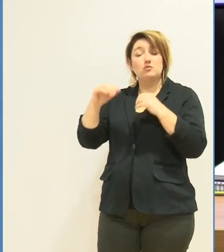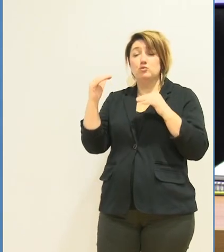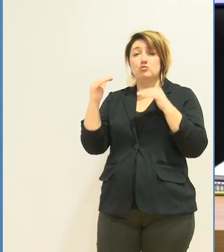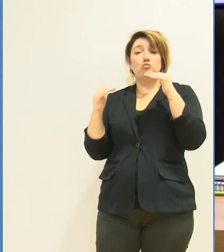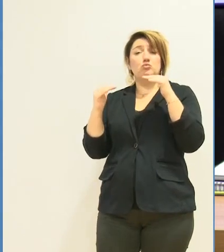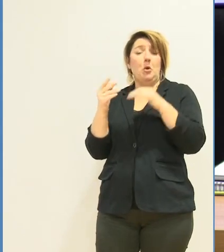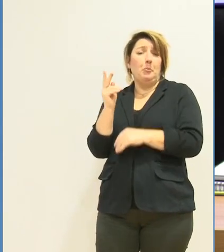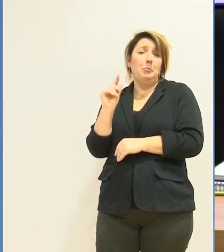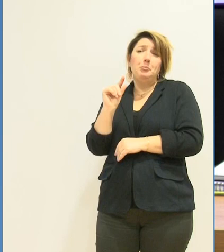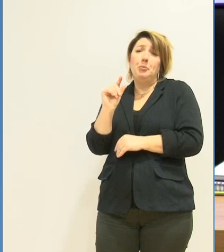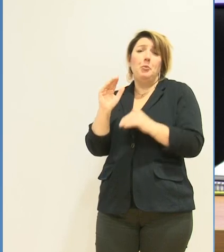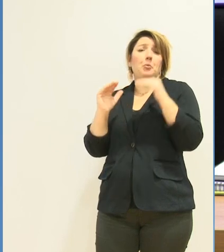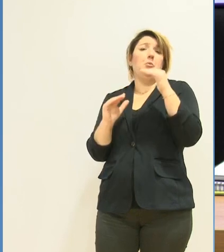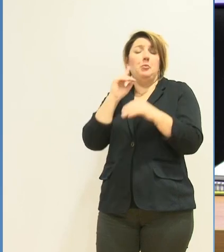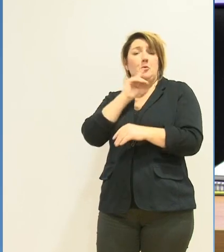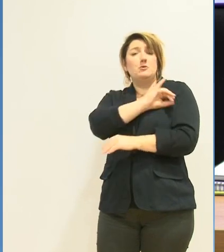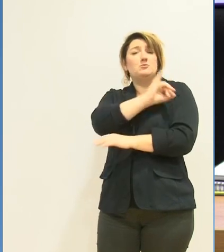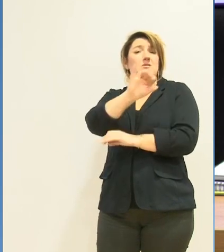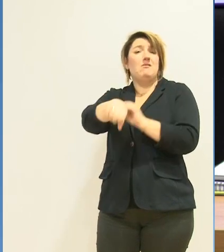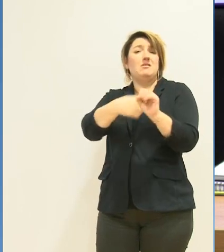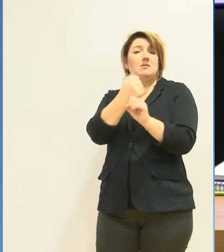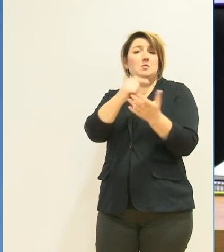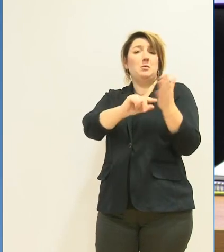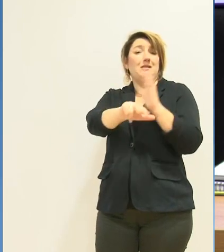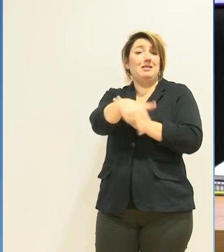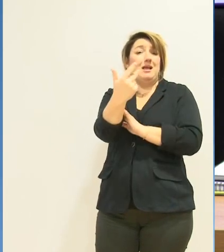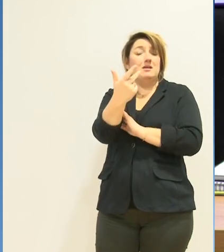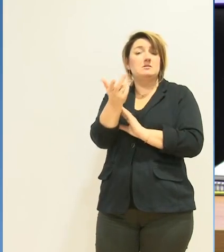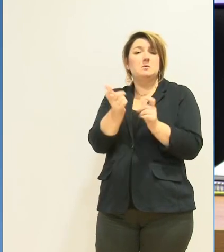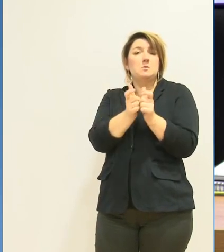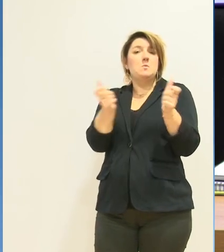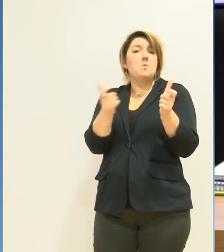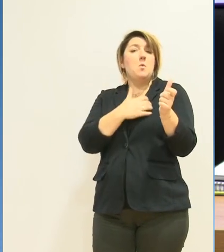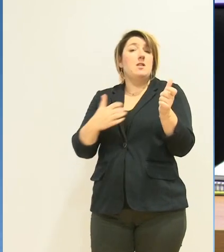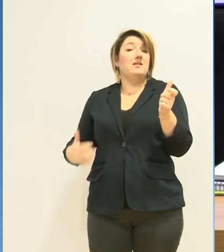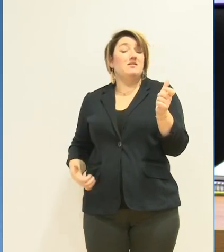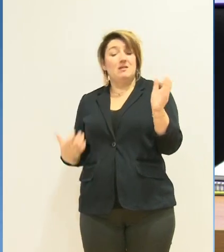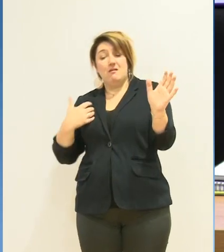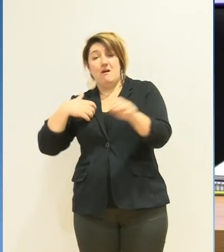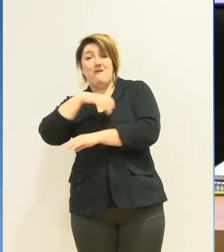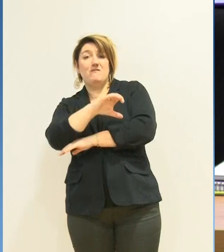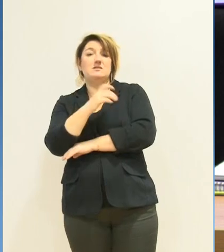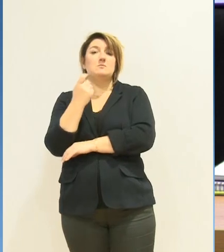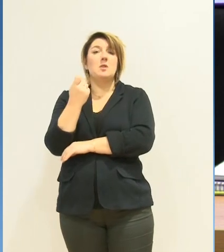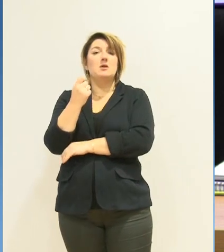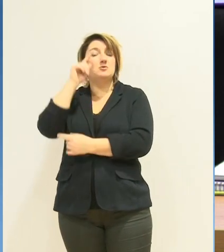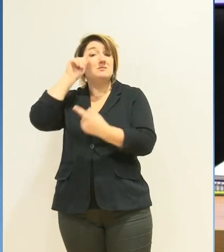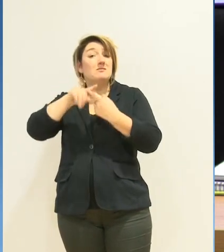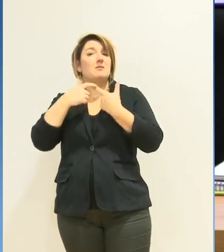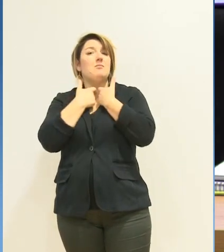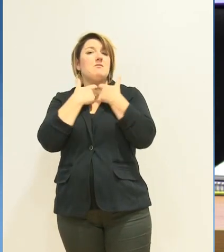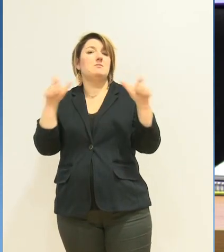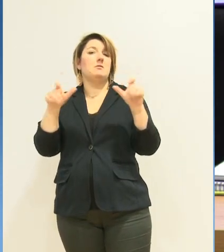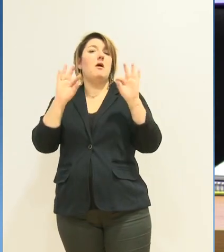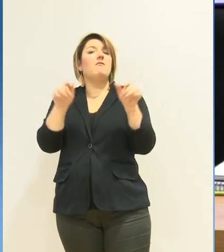2013 le niveau des investissements de la collectivité pour la mue pour la l'accessibilité des